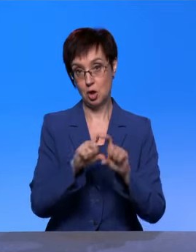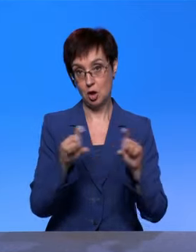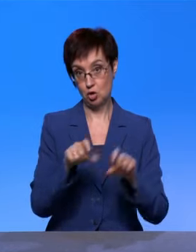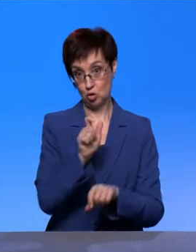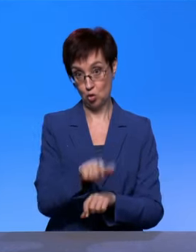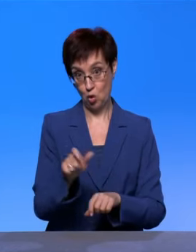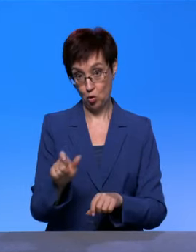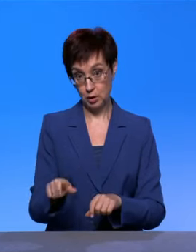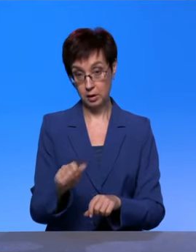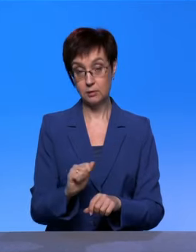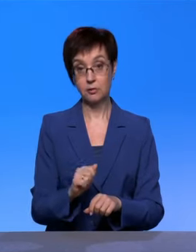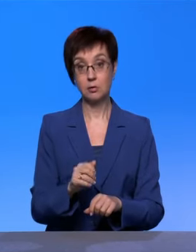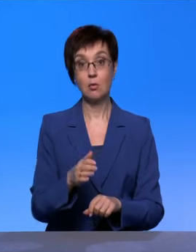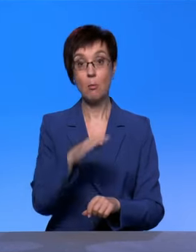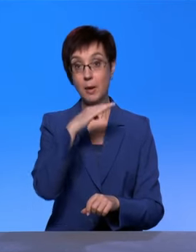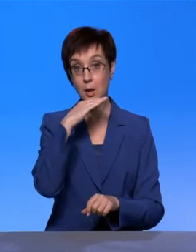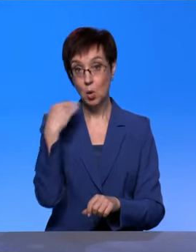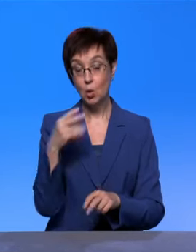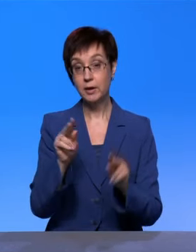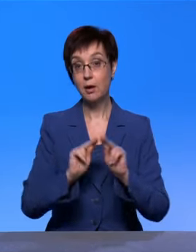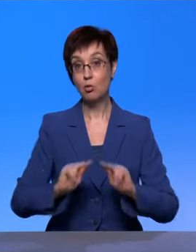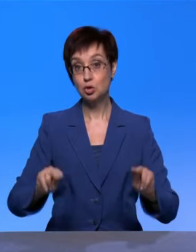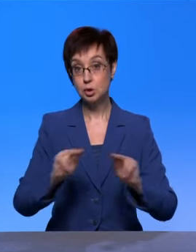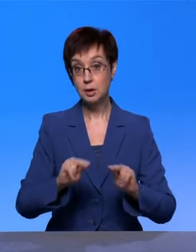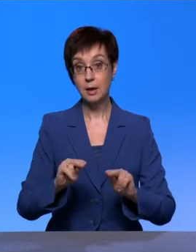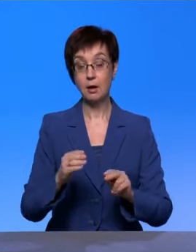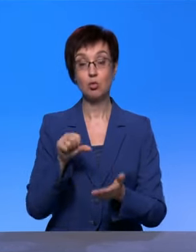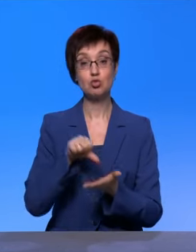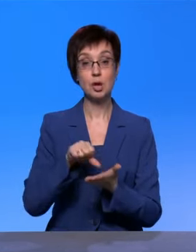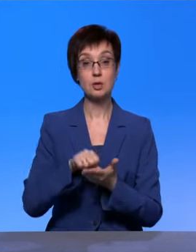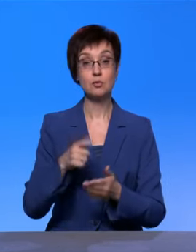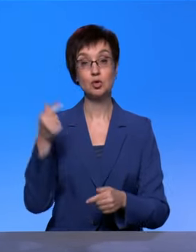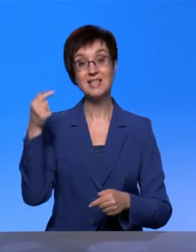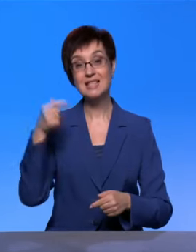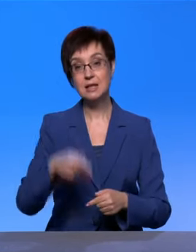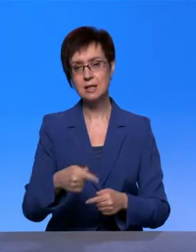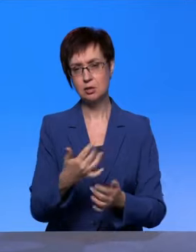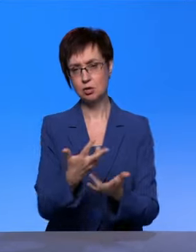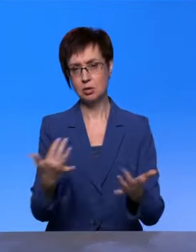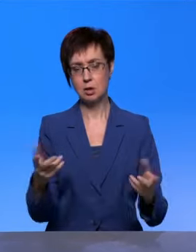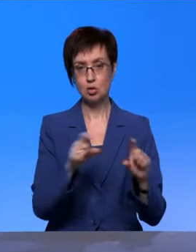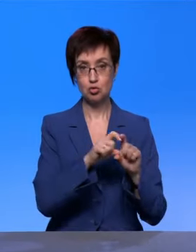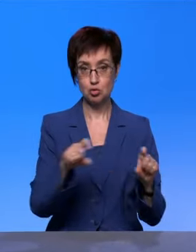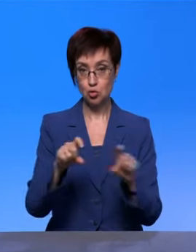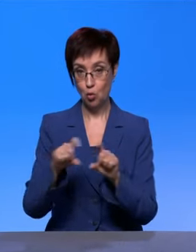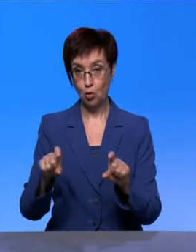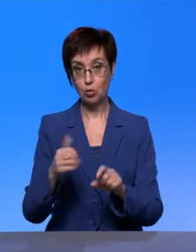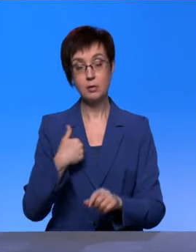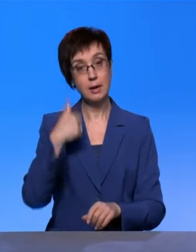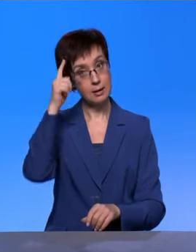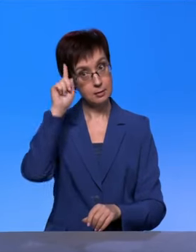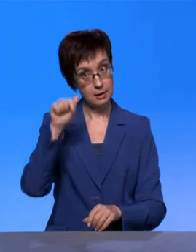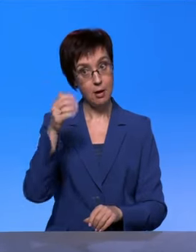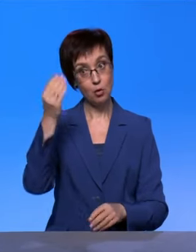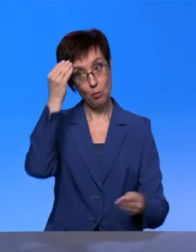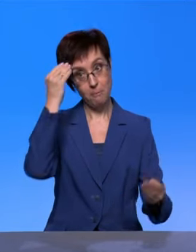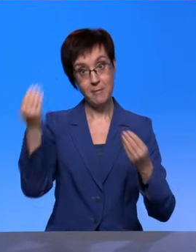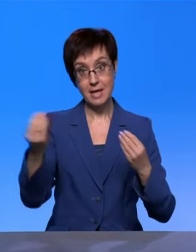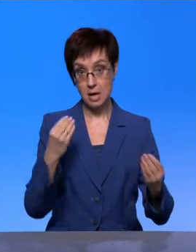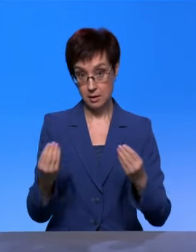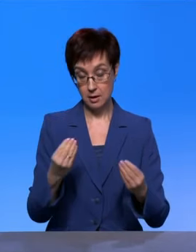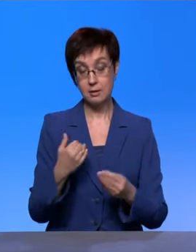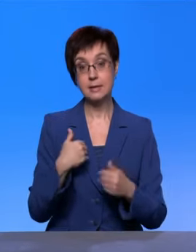нас многие учителя из тысячи школ участвуют. И я знаю их мнение, я его стараюсь транслировать вам.